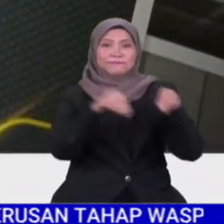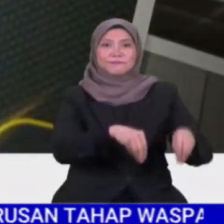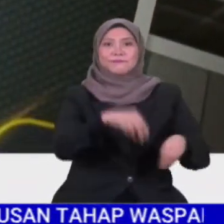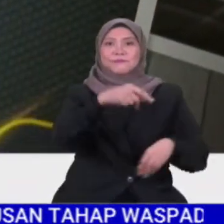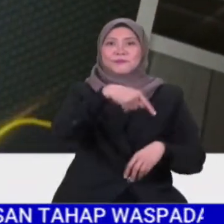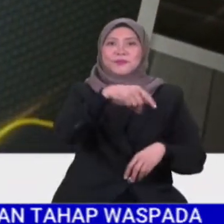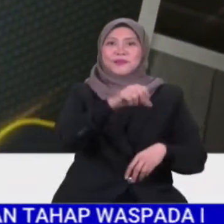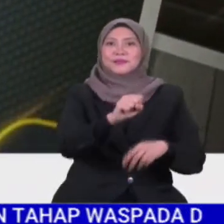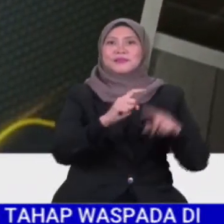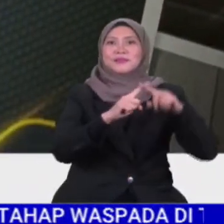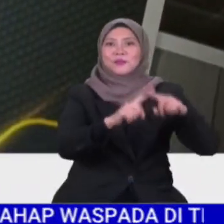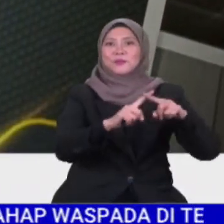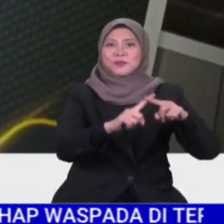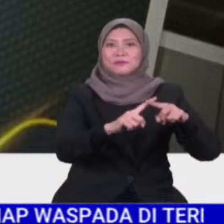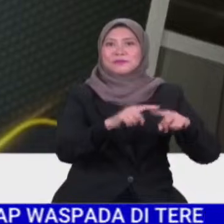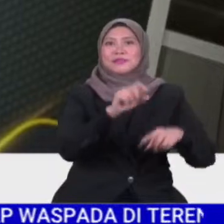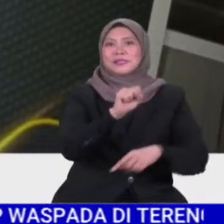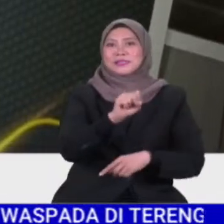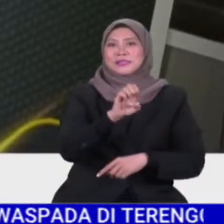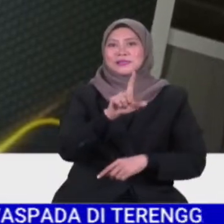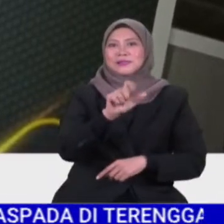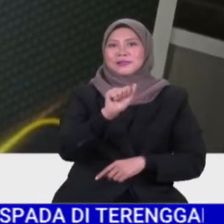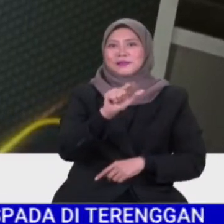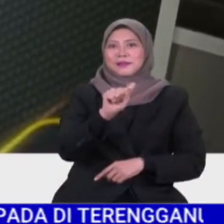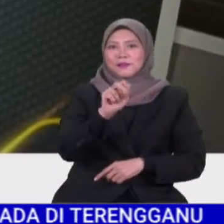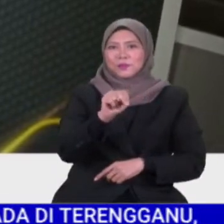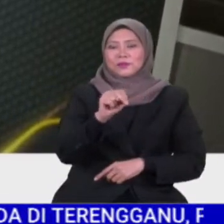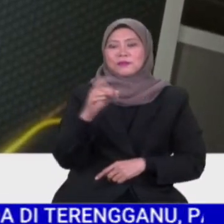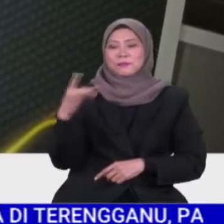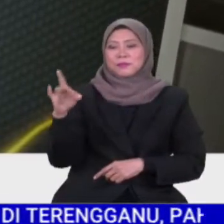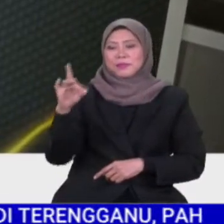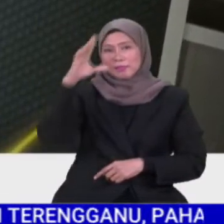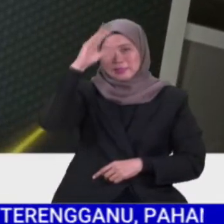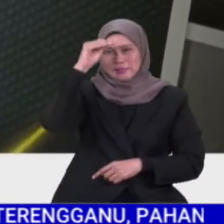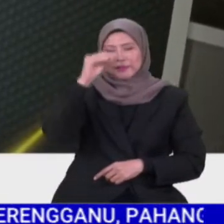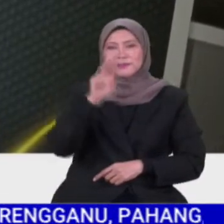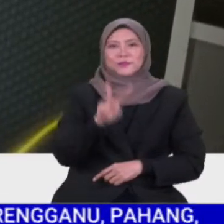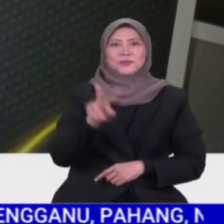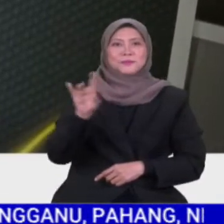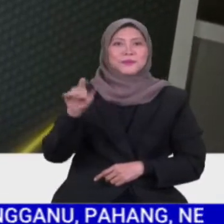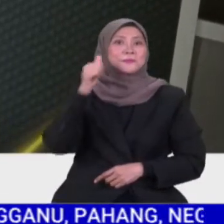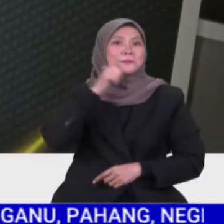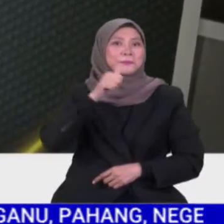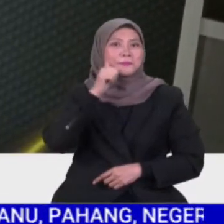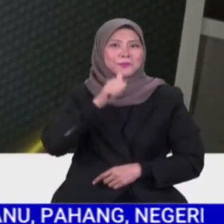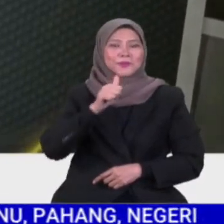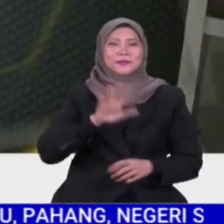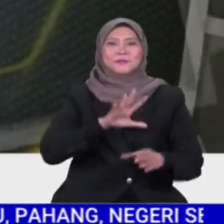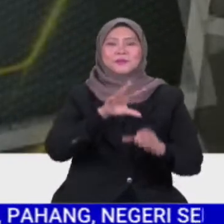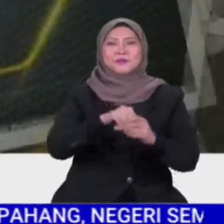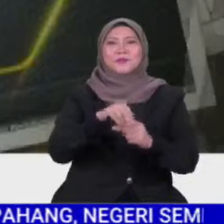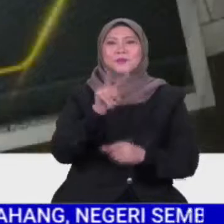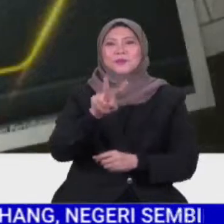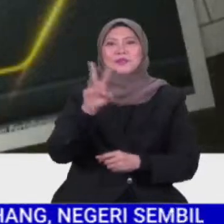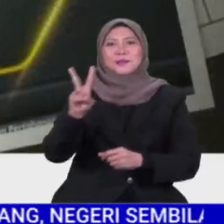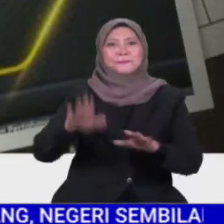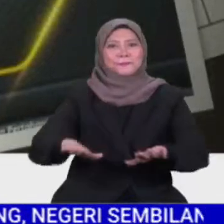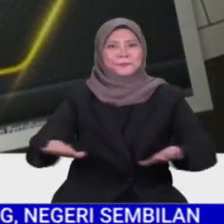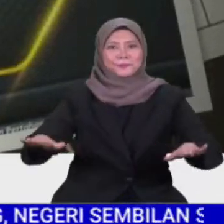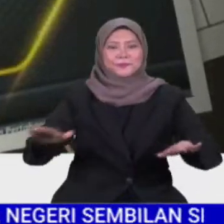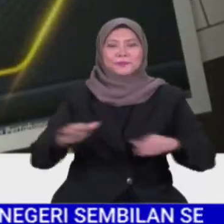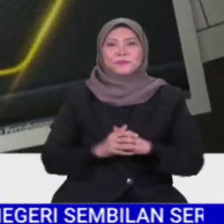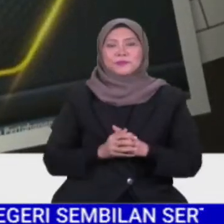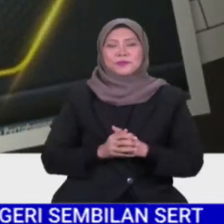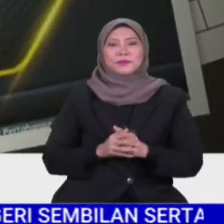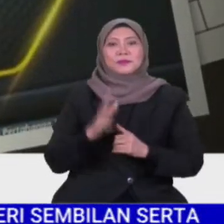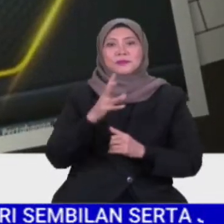di PPS Dewan Serbaguna Selangor yang melibatkan 18 lelaki dan 28 perempuan termasuk 26 kanak-kanak.